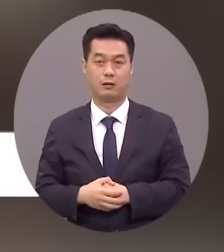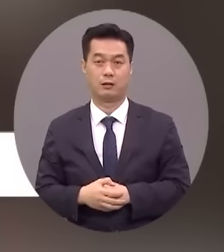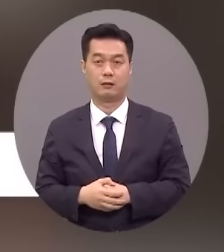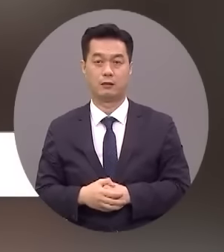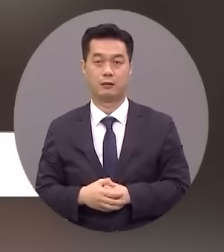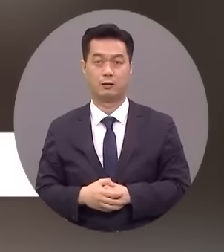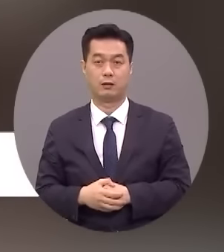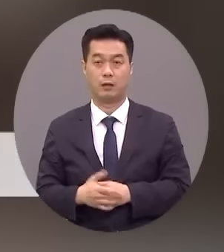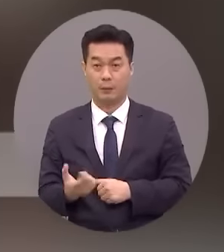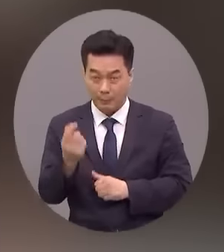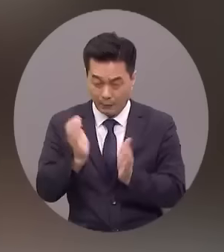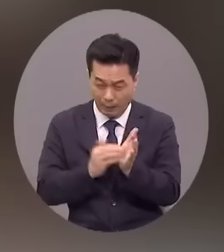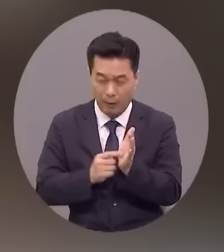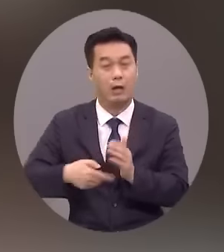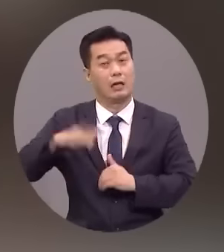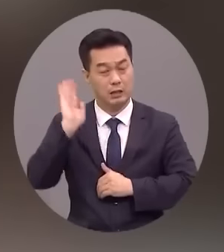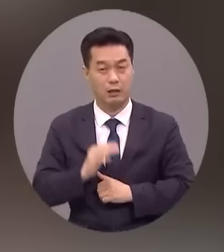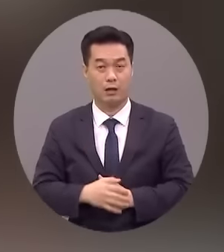가자.